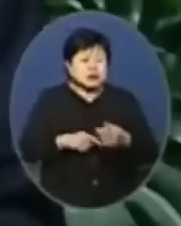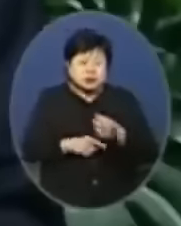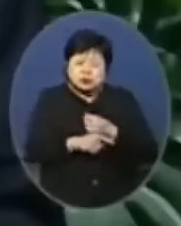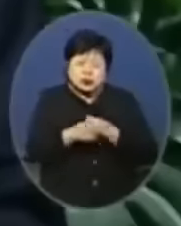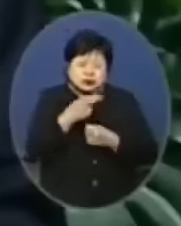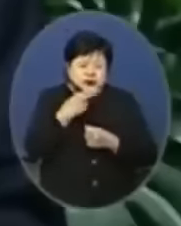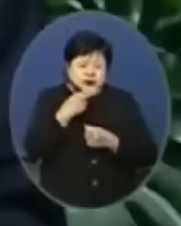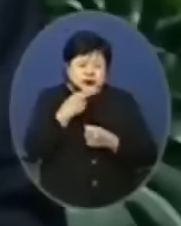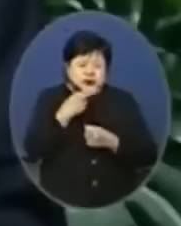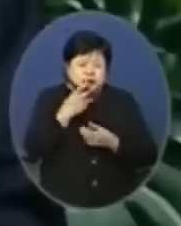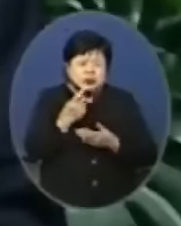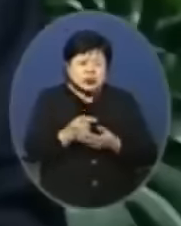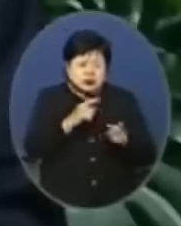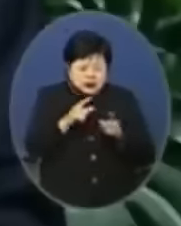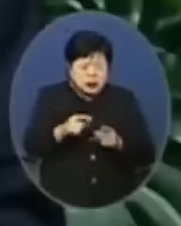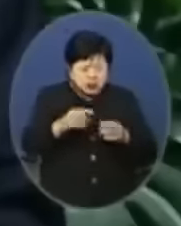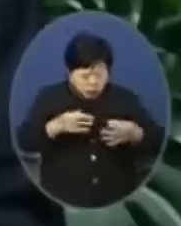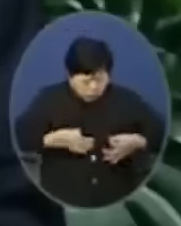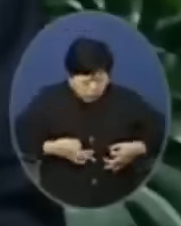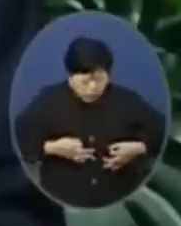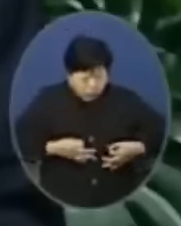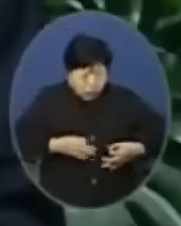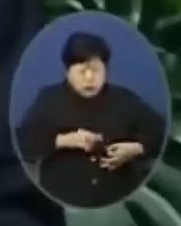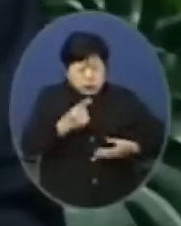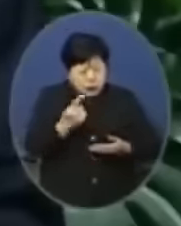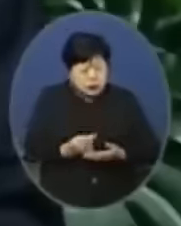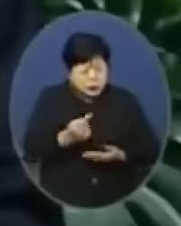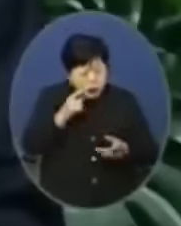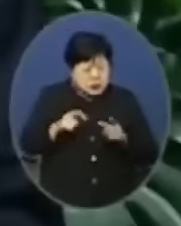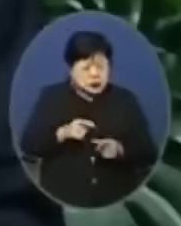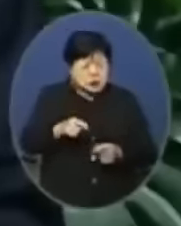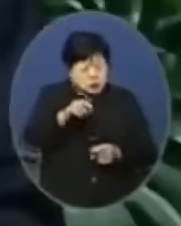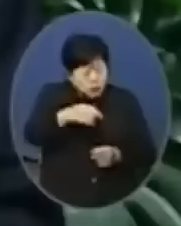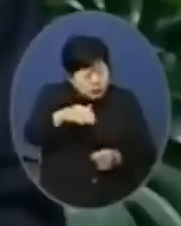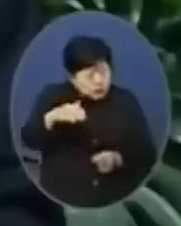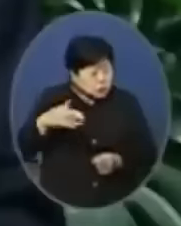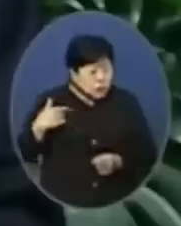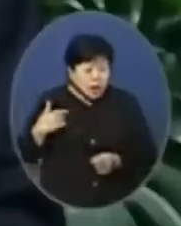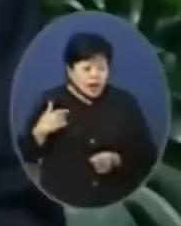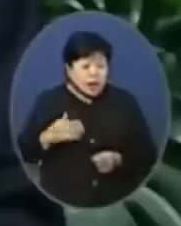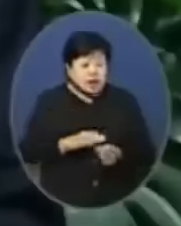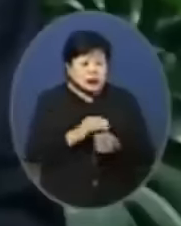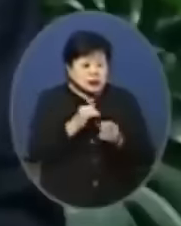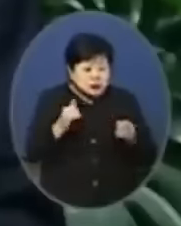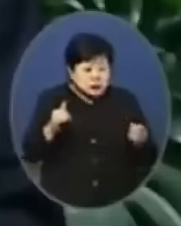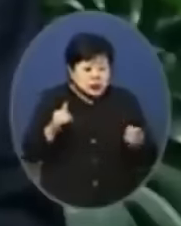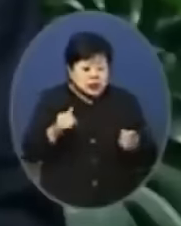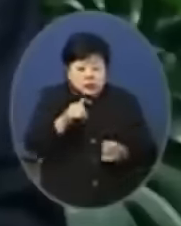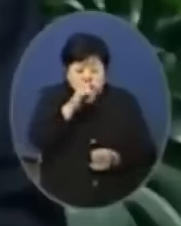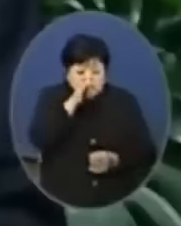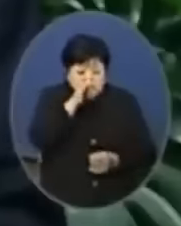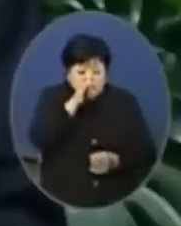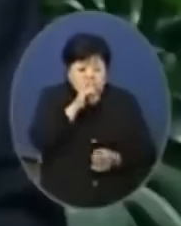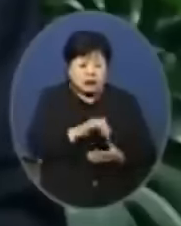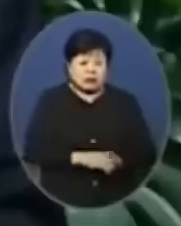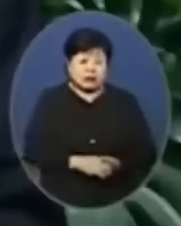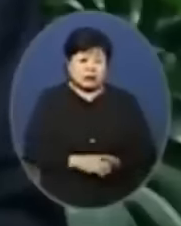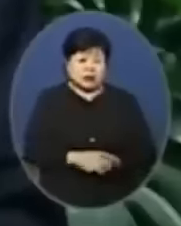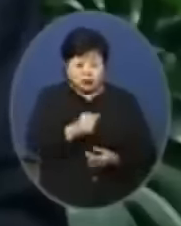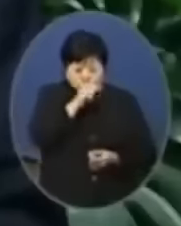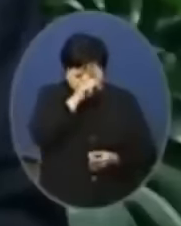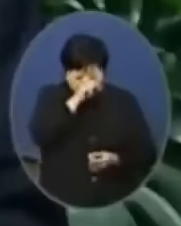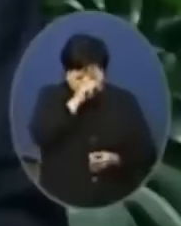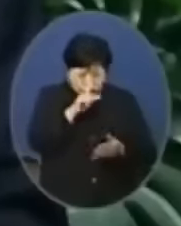것입니다. 내가 사는 것이 뭐냐? 어디서 와서 왜 삶이 어디로 가느냐? 사랑하는 사람이 있다지만은 좋을